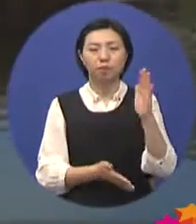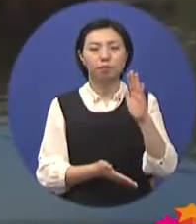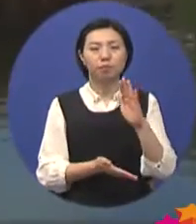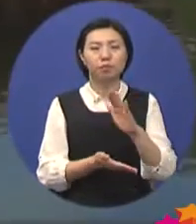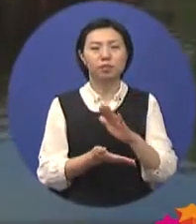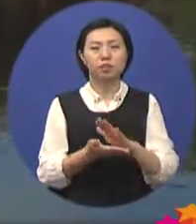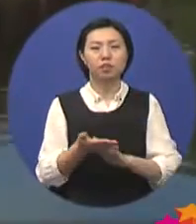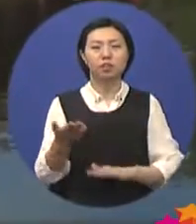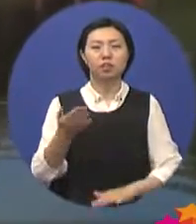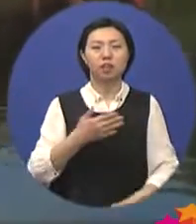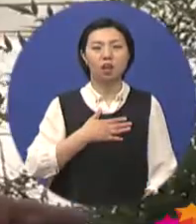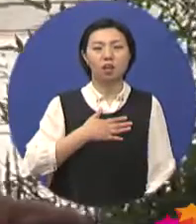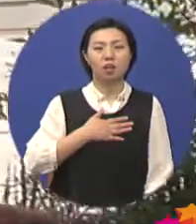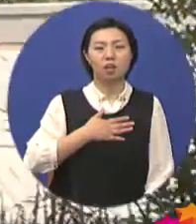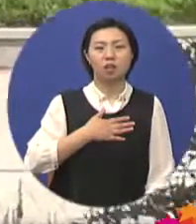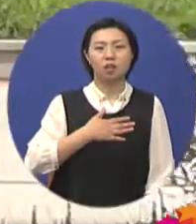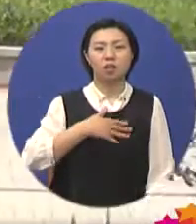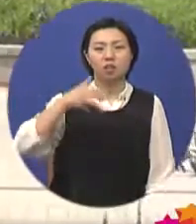나의 춘향아